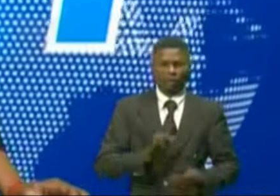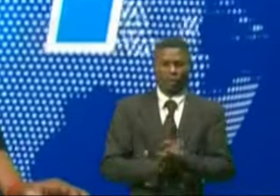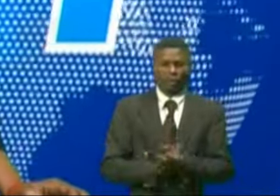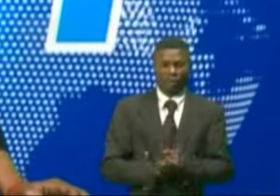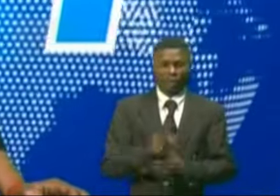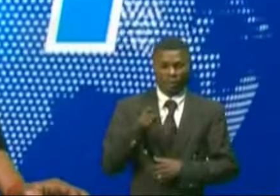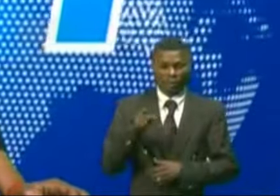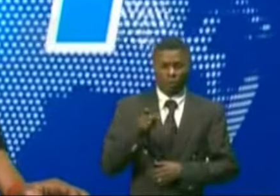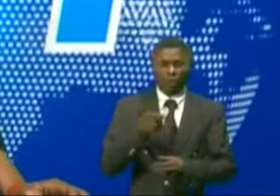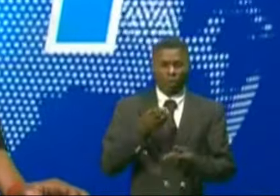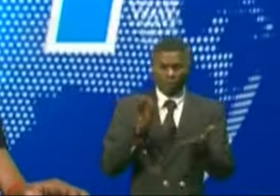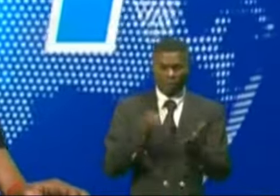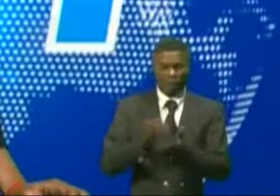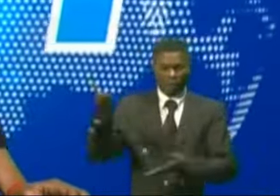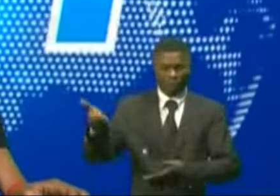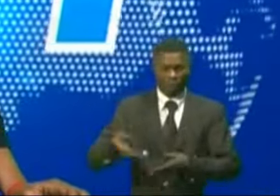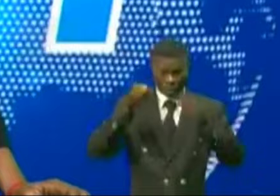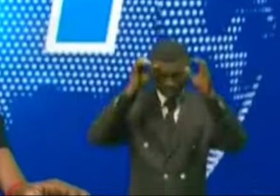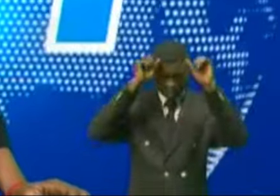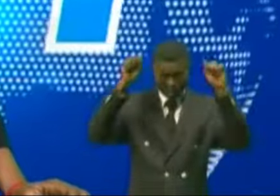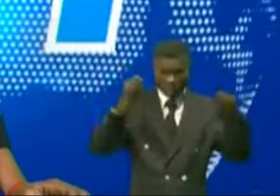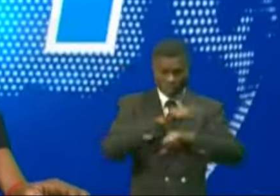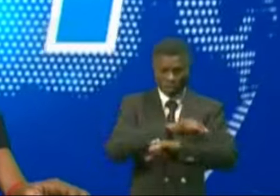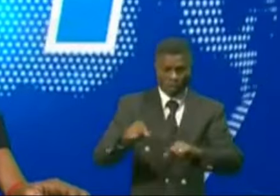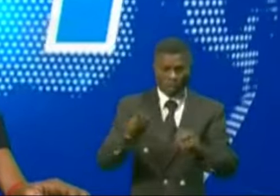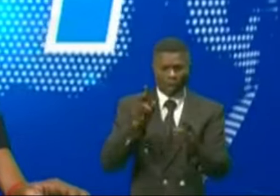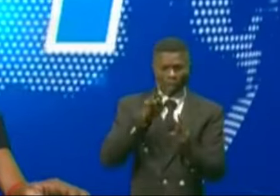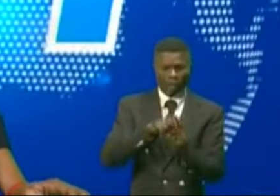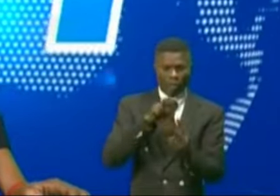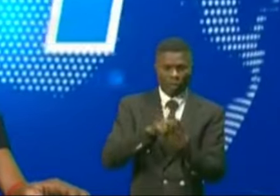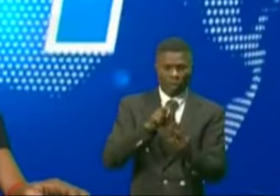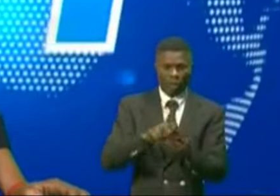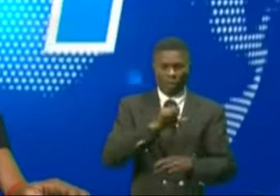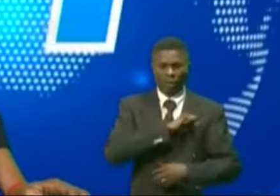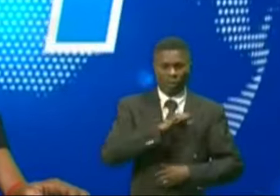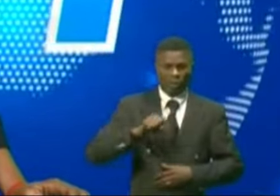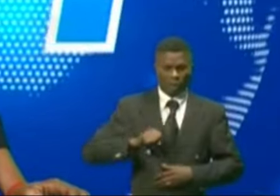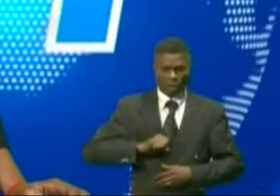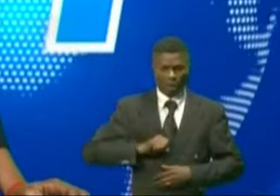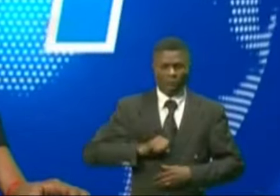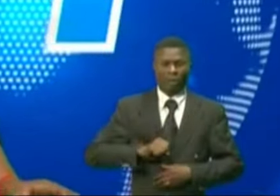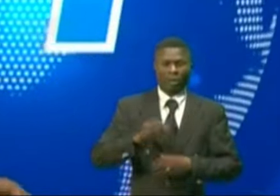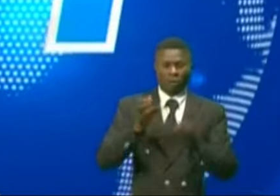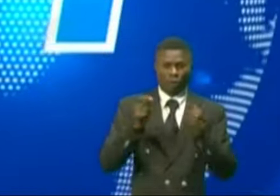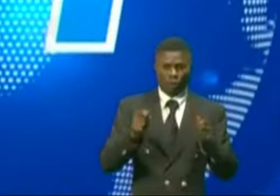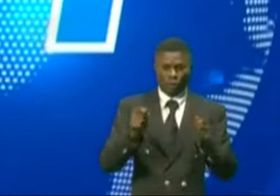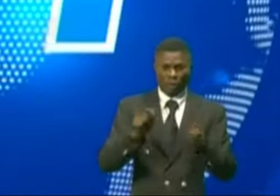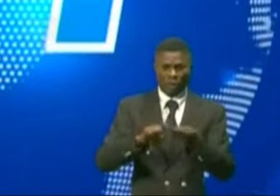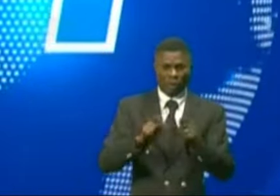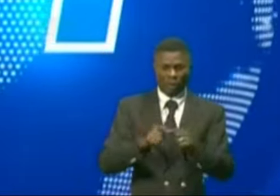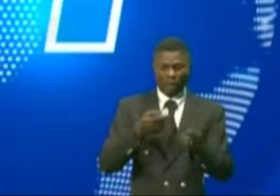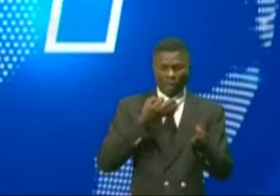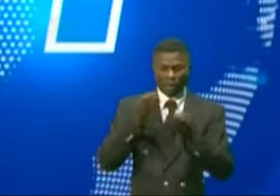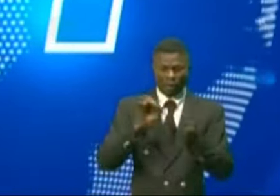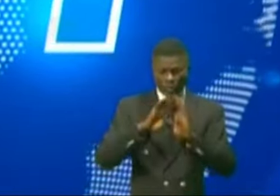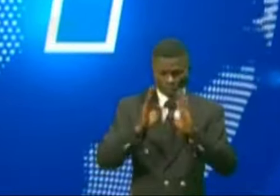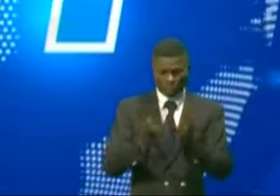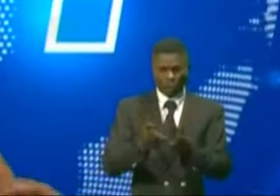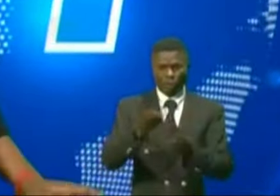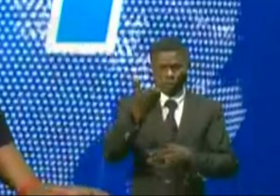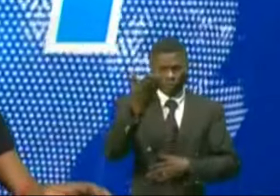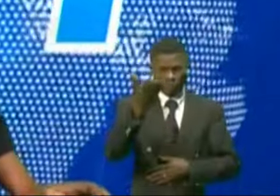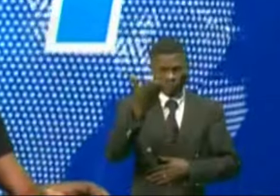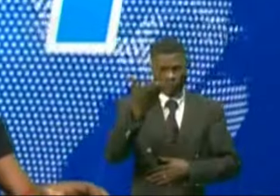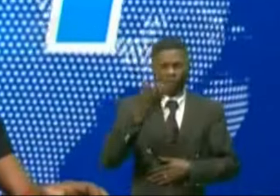Ces derniers a également reçu le président du bureau provisoire du Sénat, Patrick Michel Mukui, Kazo Kazadi, Jean Kazadi et